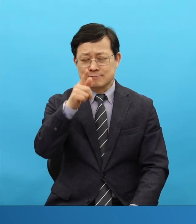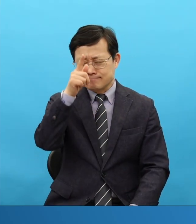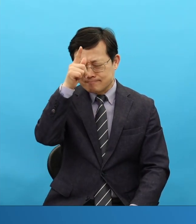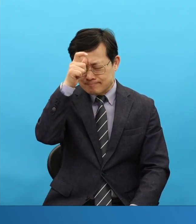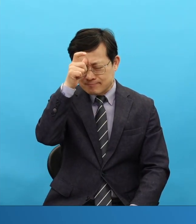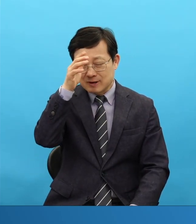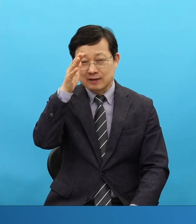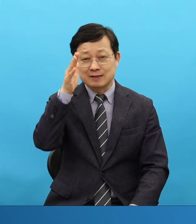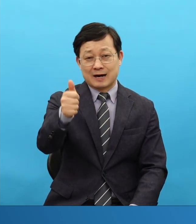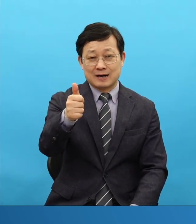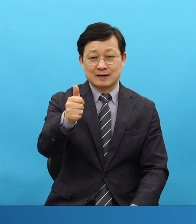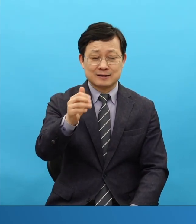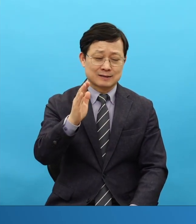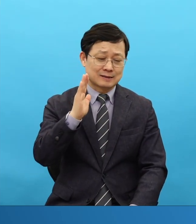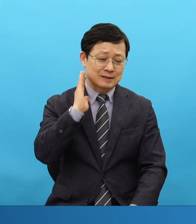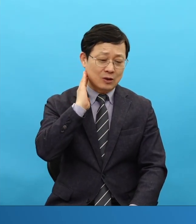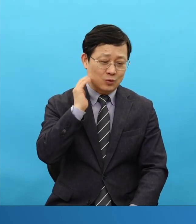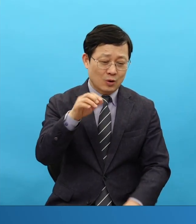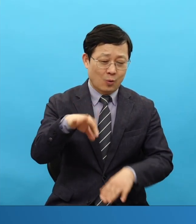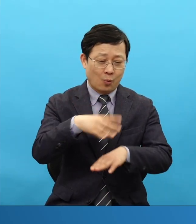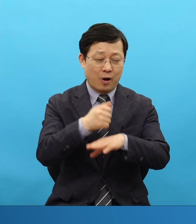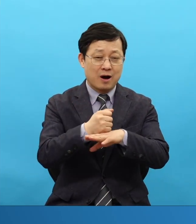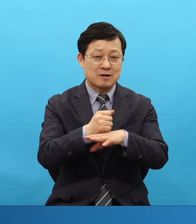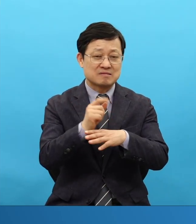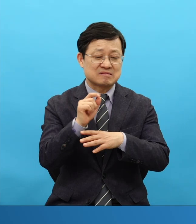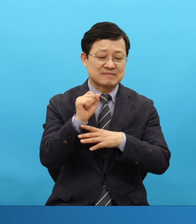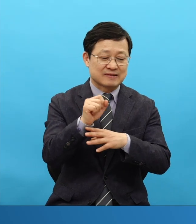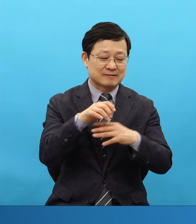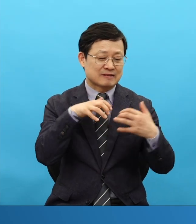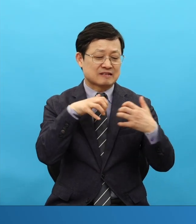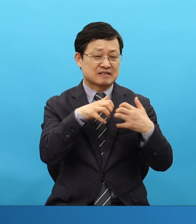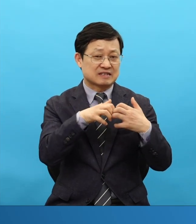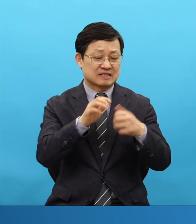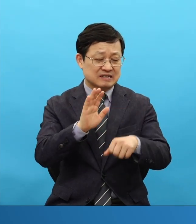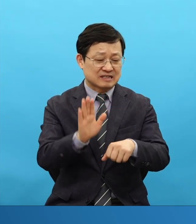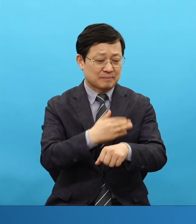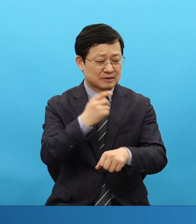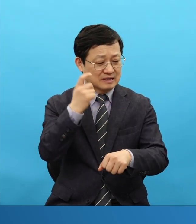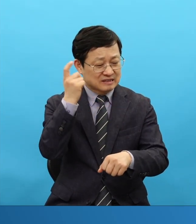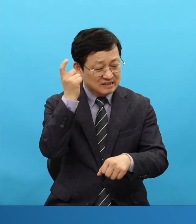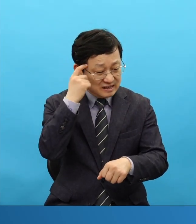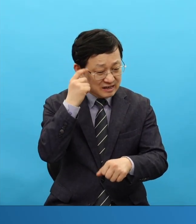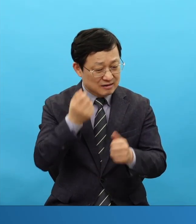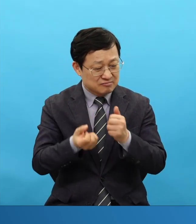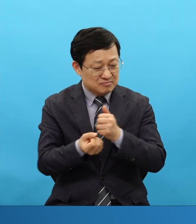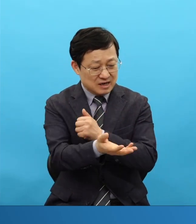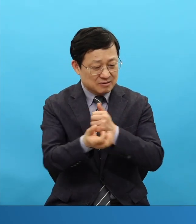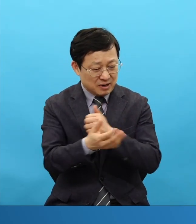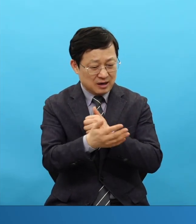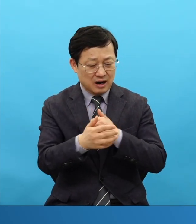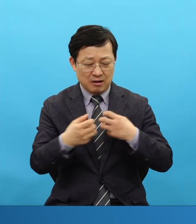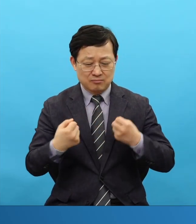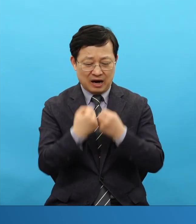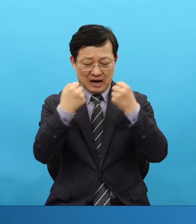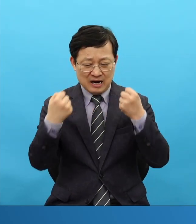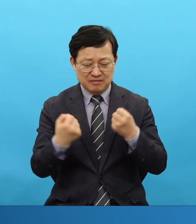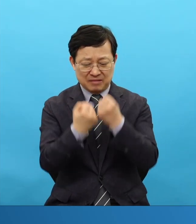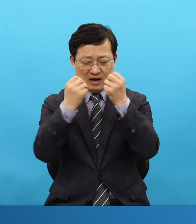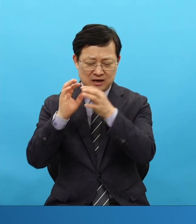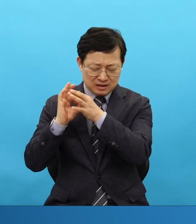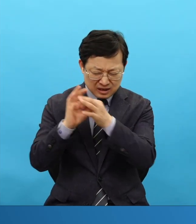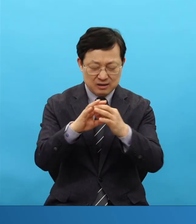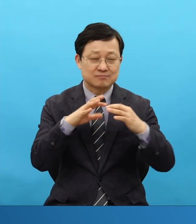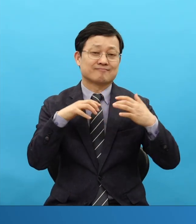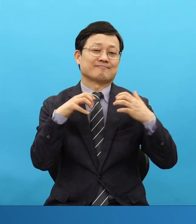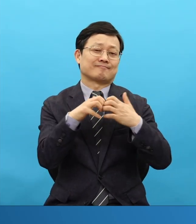뭐 잘못된 이념들 나오죠. And the incorrect ideologies. 그러니까 막 계속 싸움이 막 일어나고 있는 거예요. That's why they